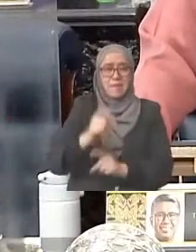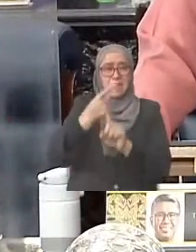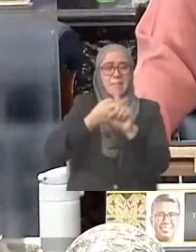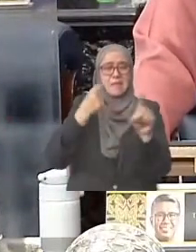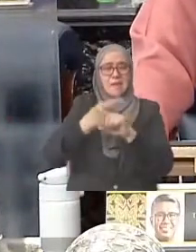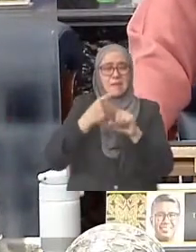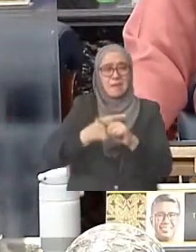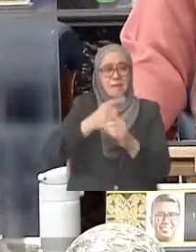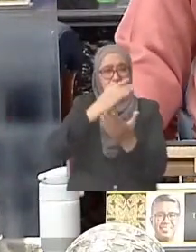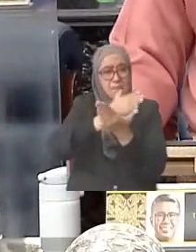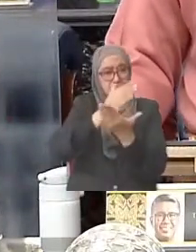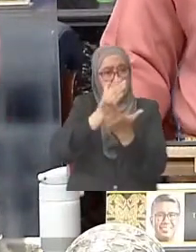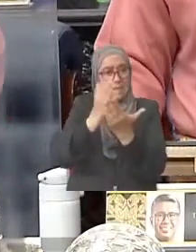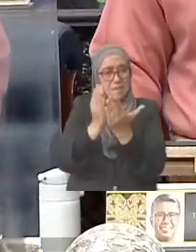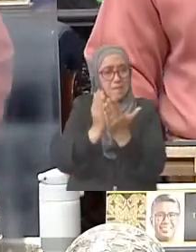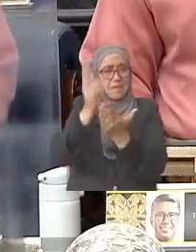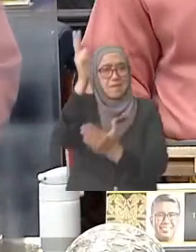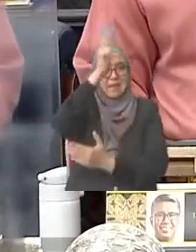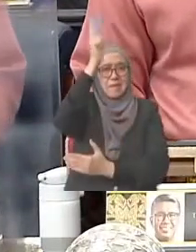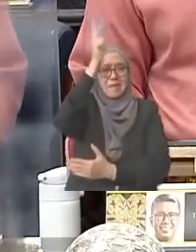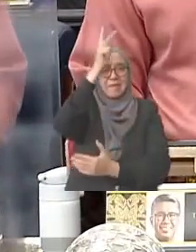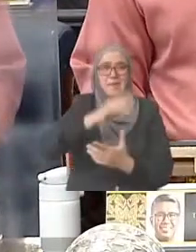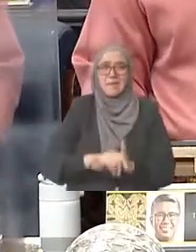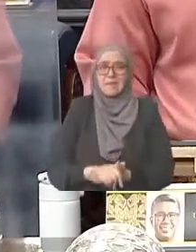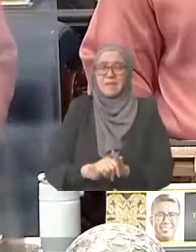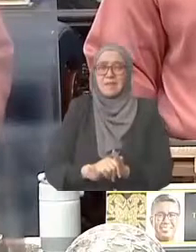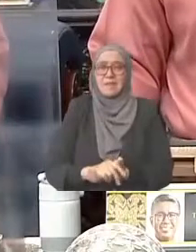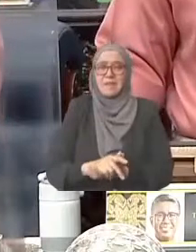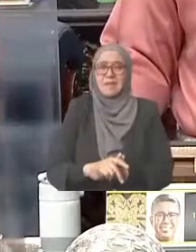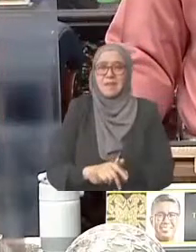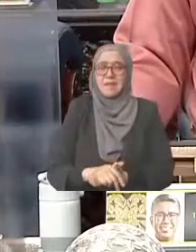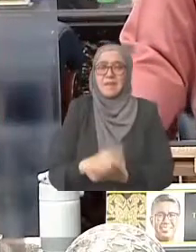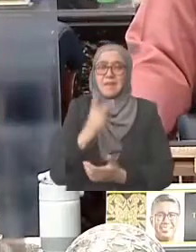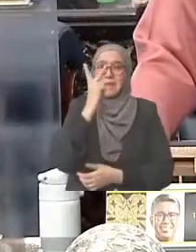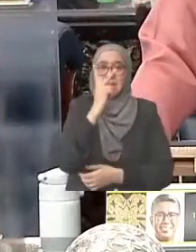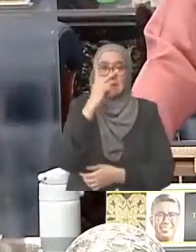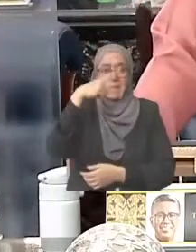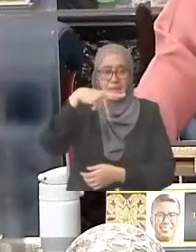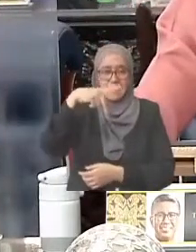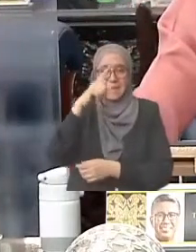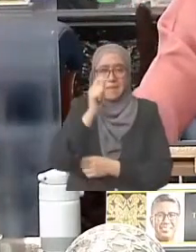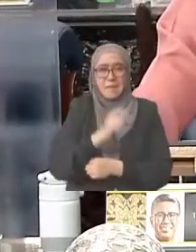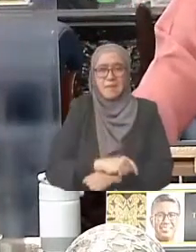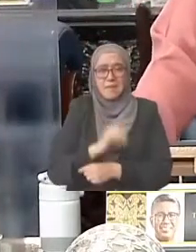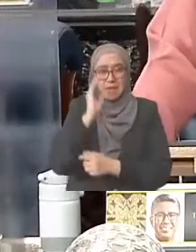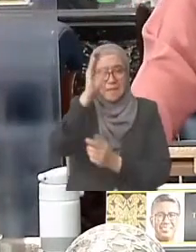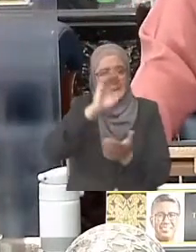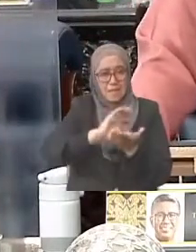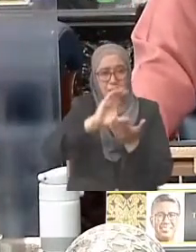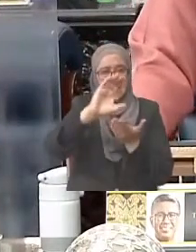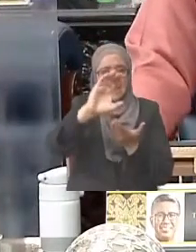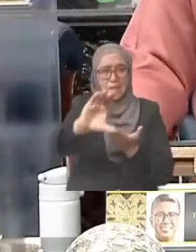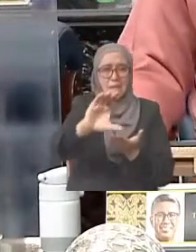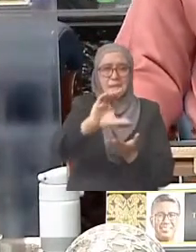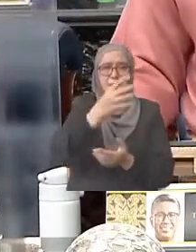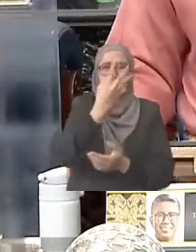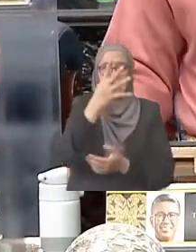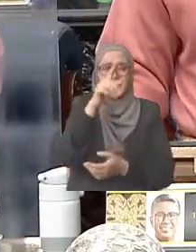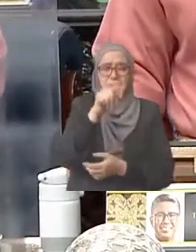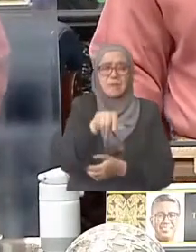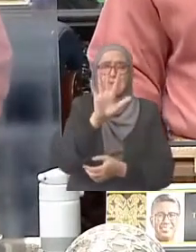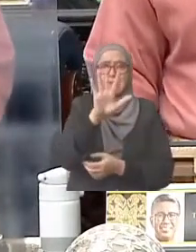persekutuan sementara itu Kementerian pengajian tinggi bakal diperuntukkan sejumlah 1425 lebih